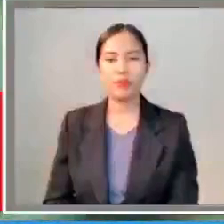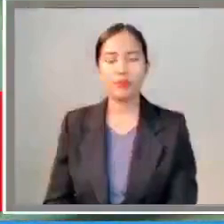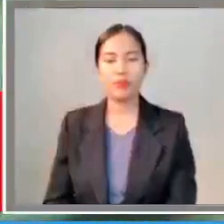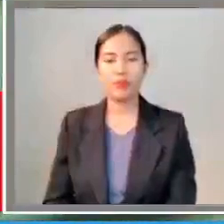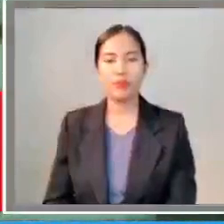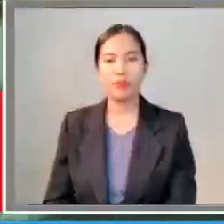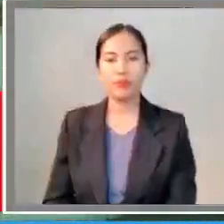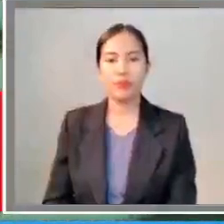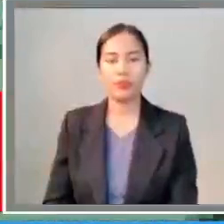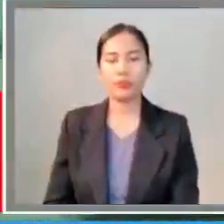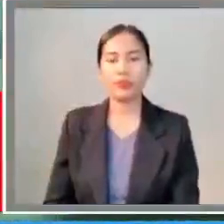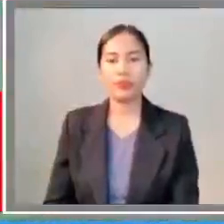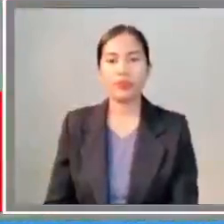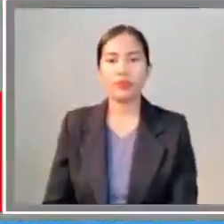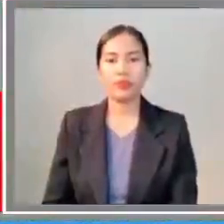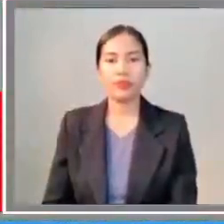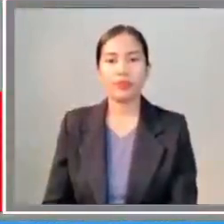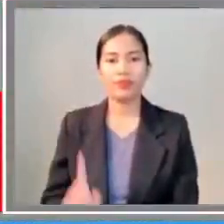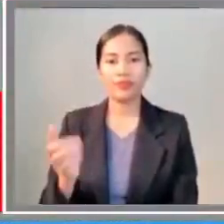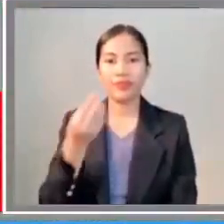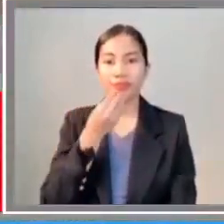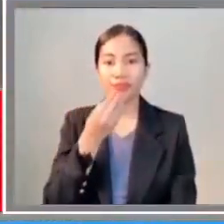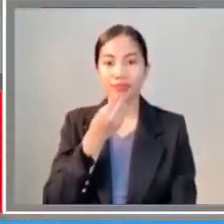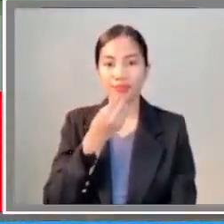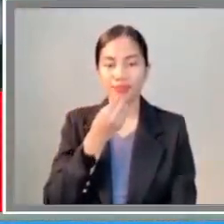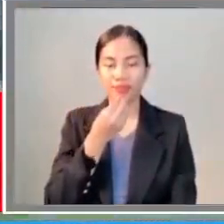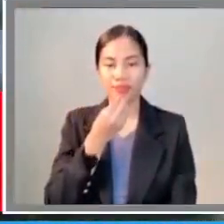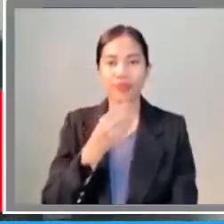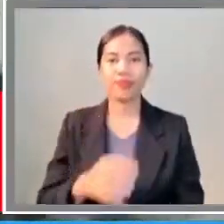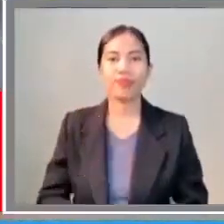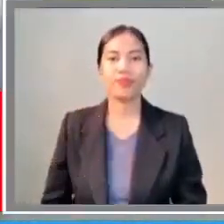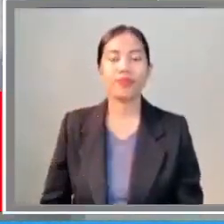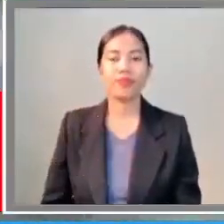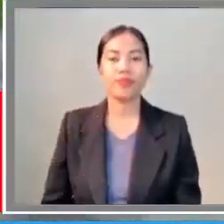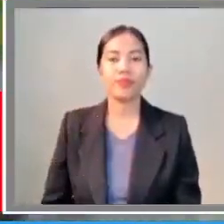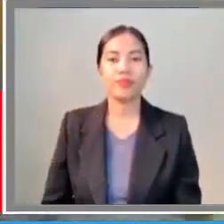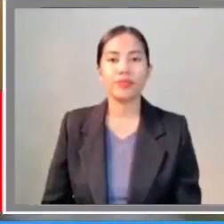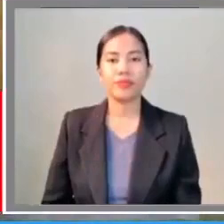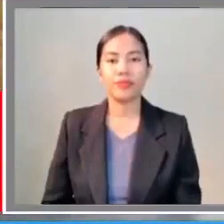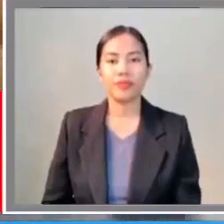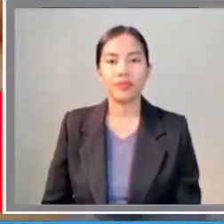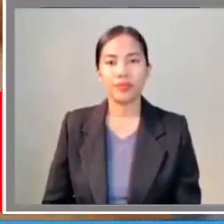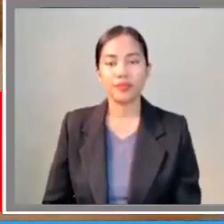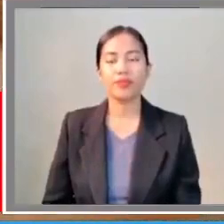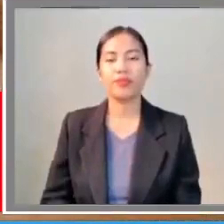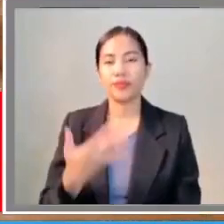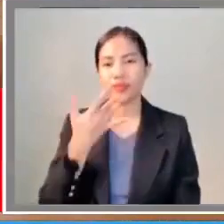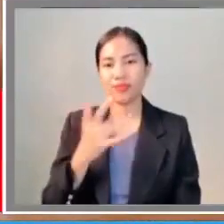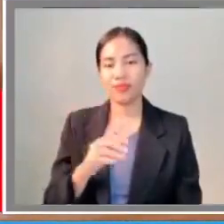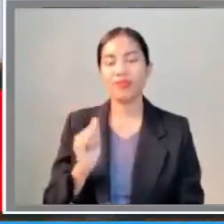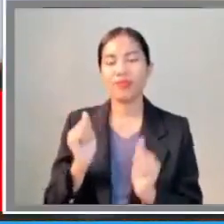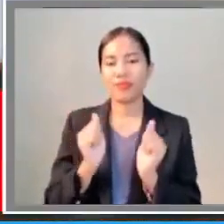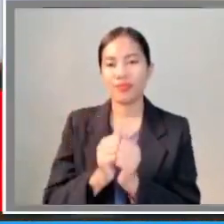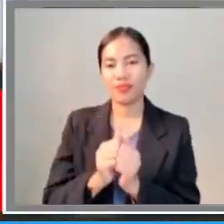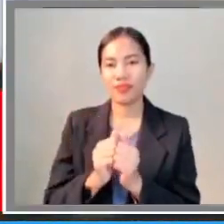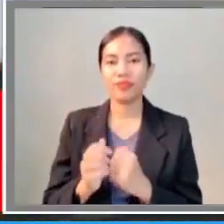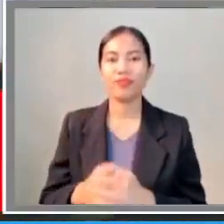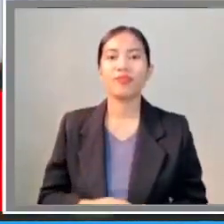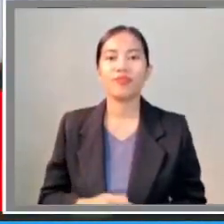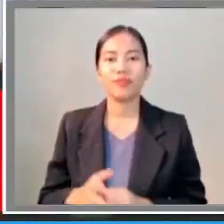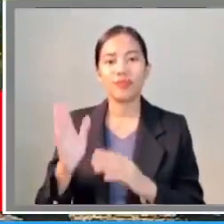Ang mga pagkain dito, hindi lang nagsasarapan. May hatid pang nakabubusog na kwento ng pagbangon at